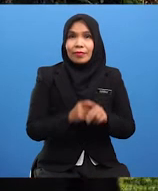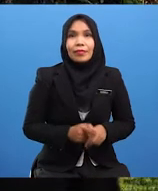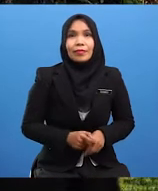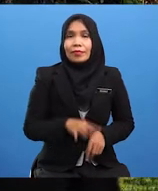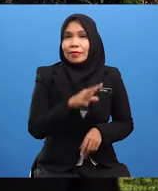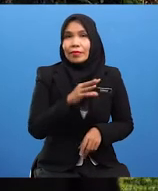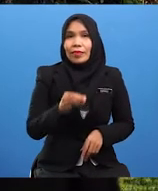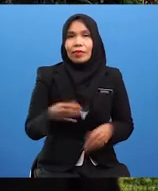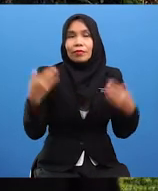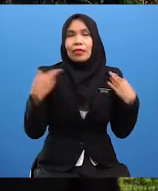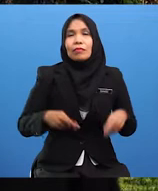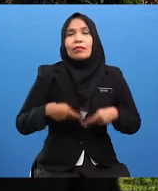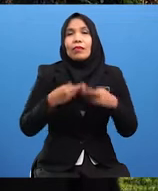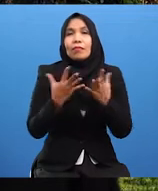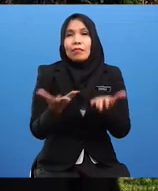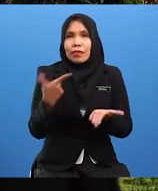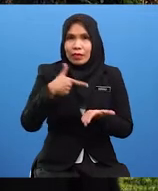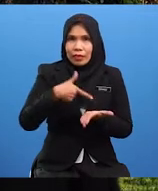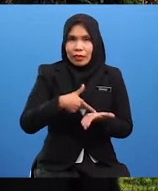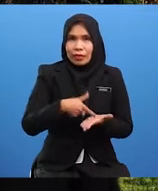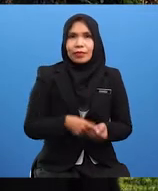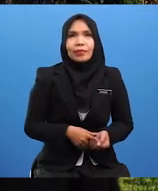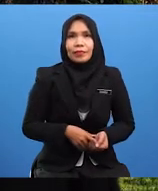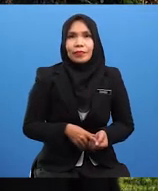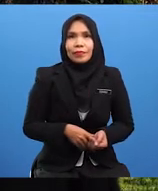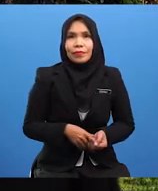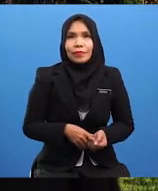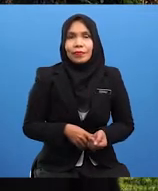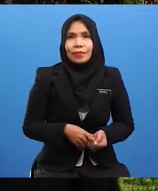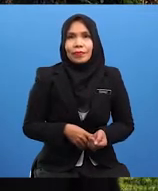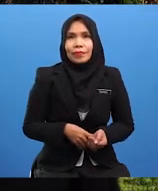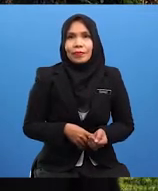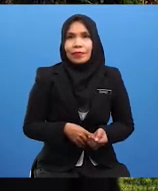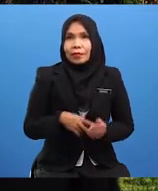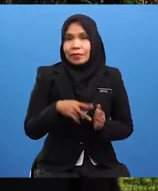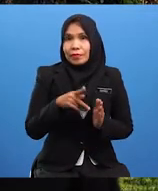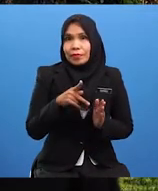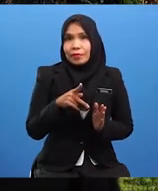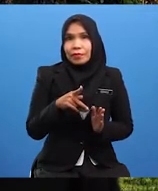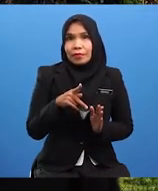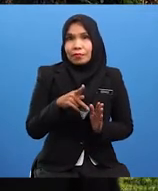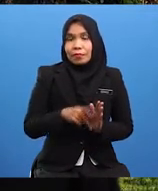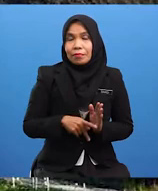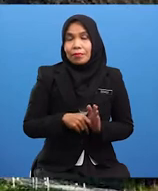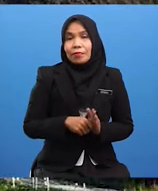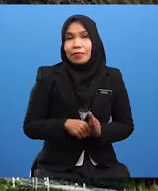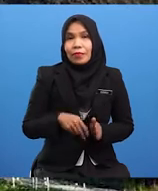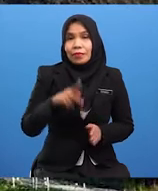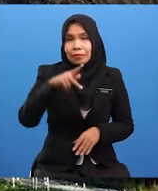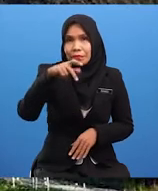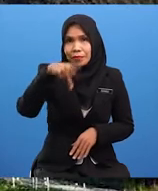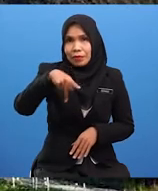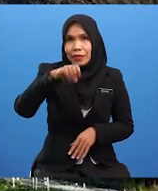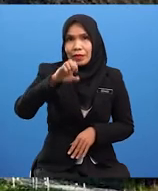Dan ada ramai lagi pengkarya yang menghasilkan cetakan ini.